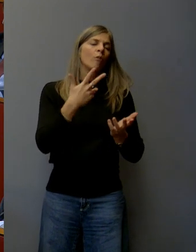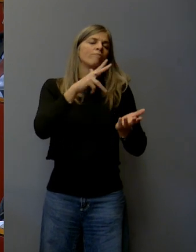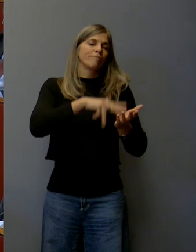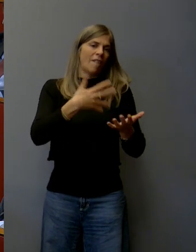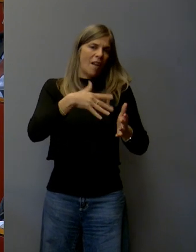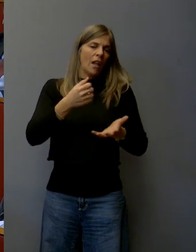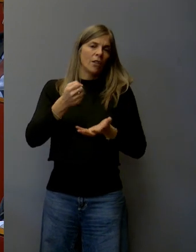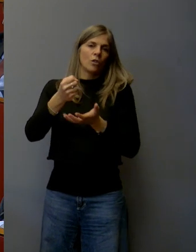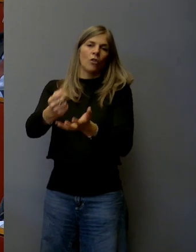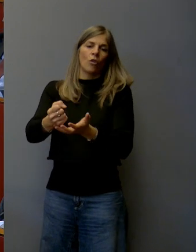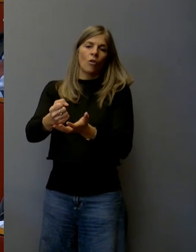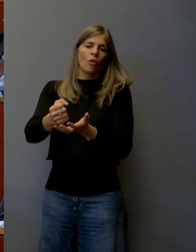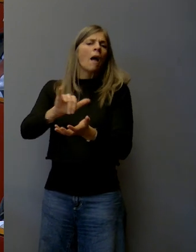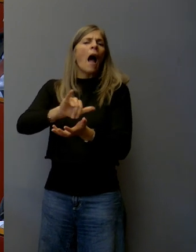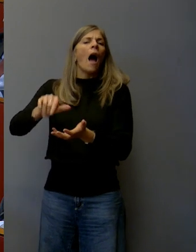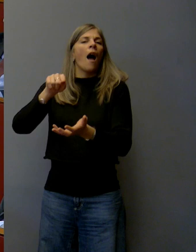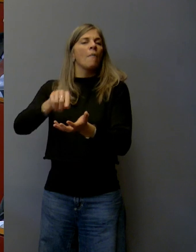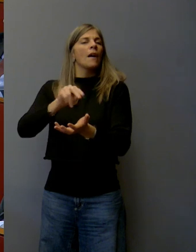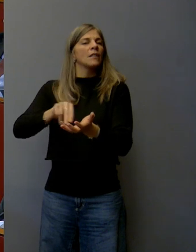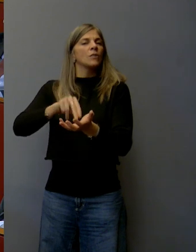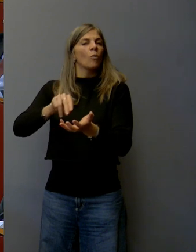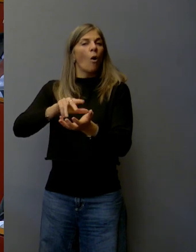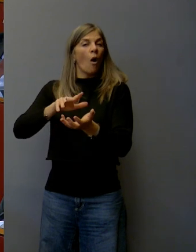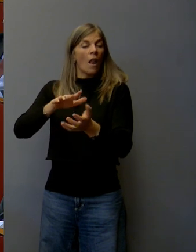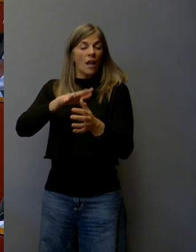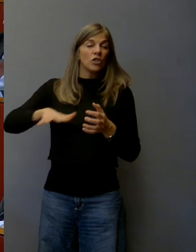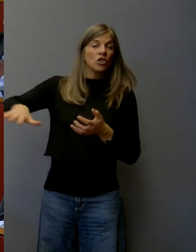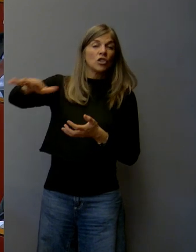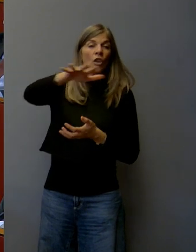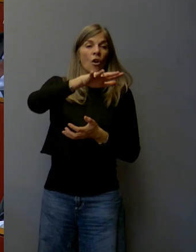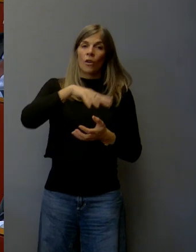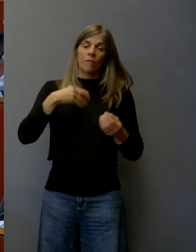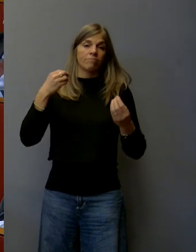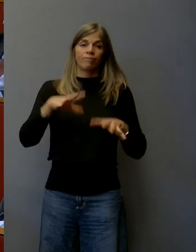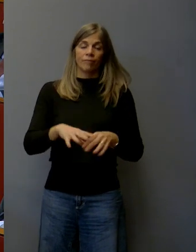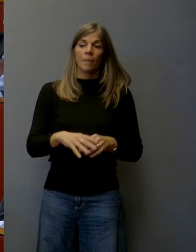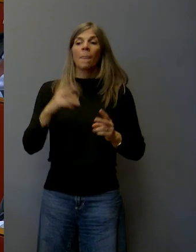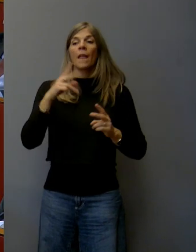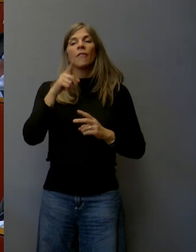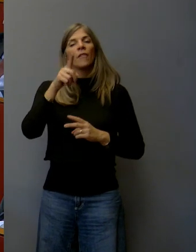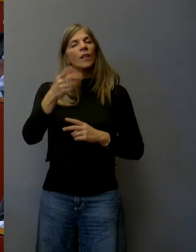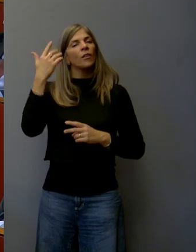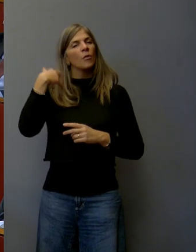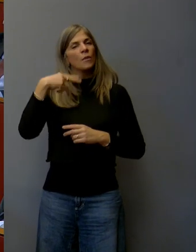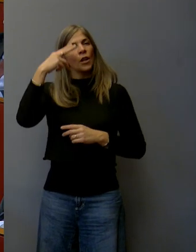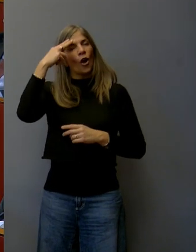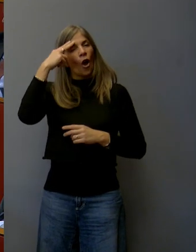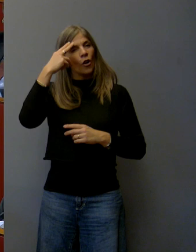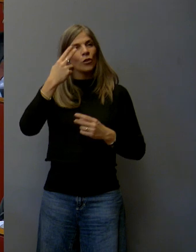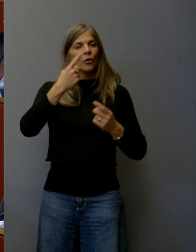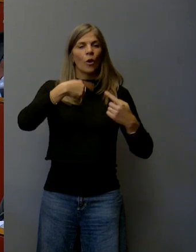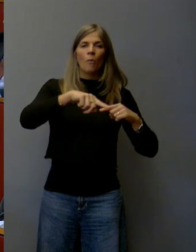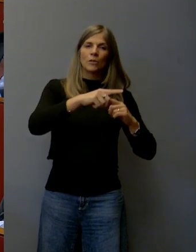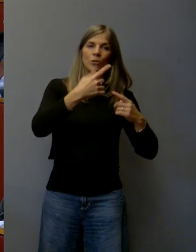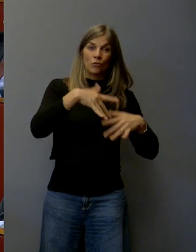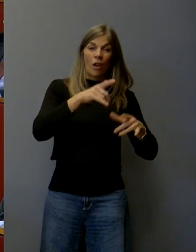nulla Quindi visto che su questa considerazione l'assessore picciò che quando ne avevo parlato in commissione mi aveva